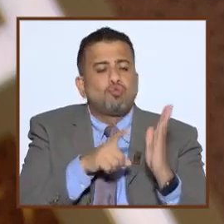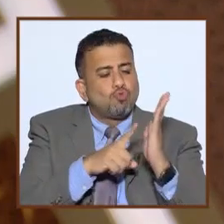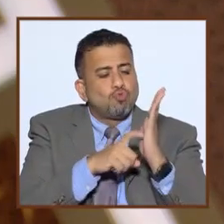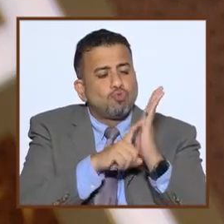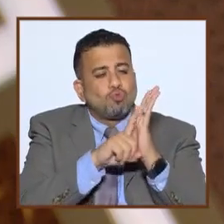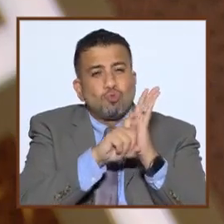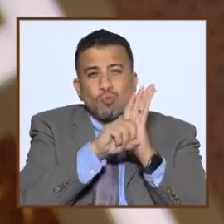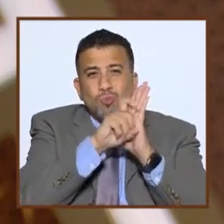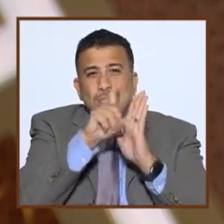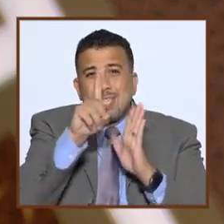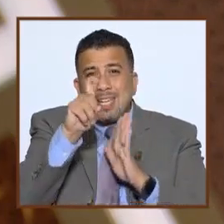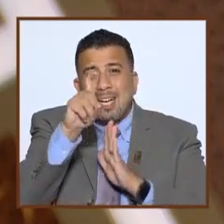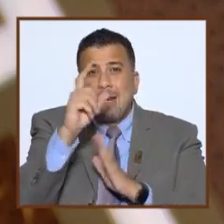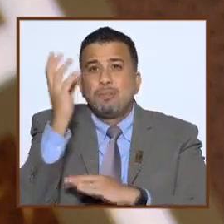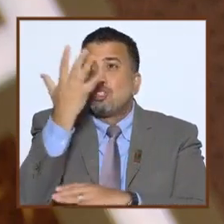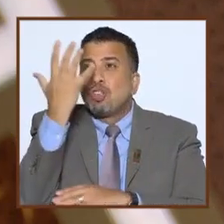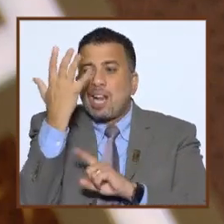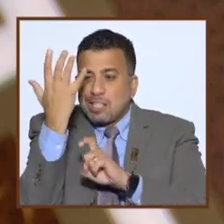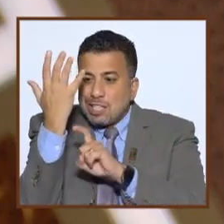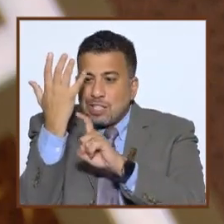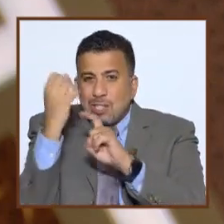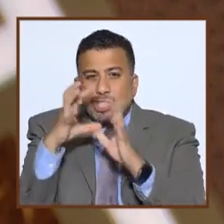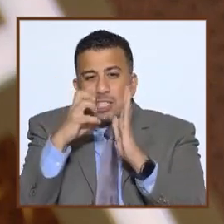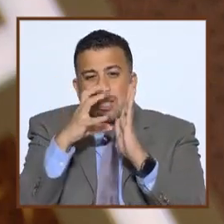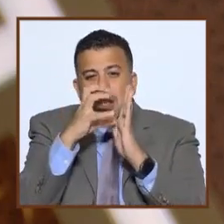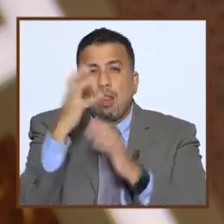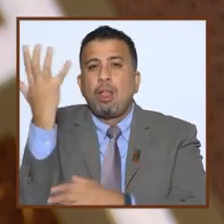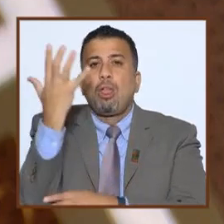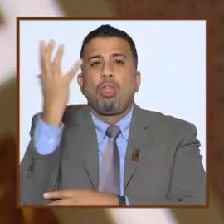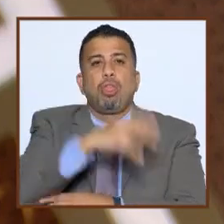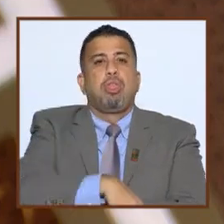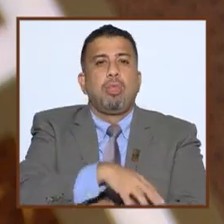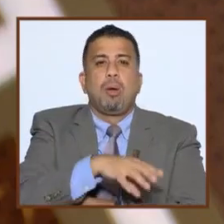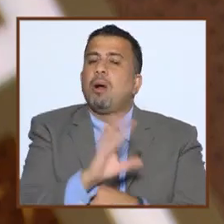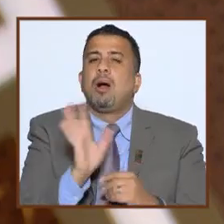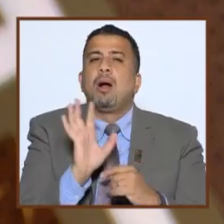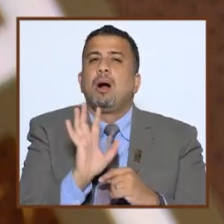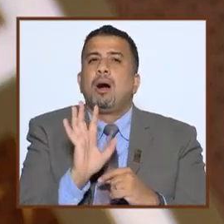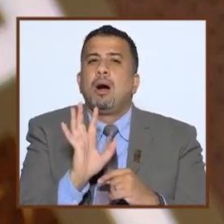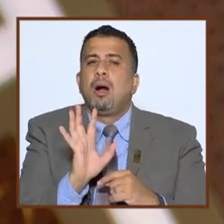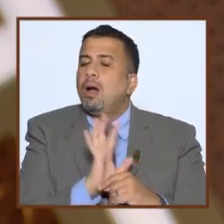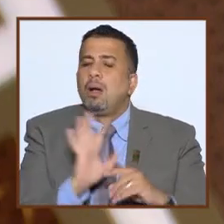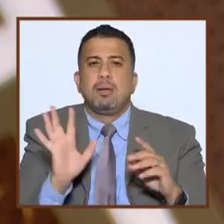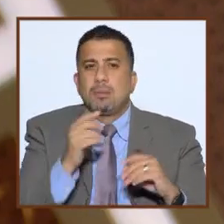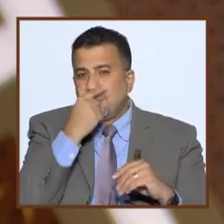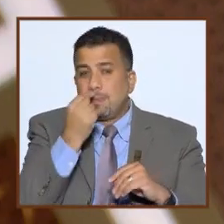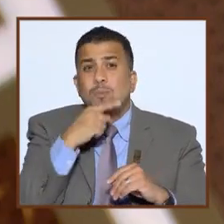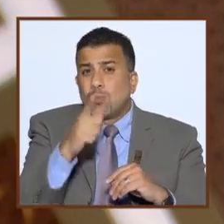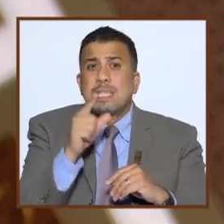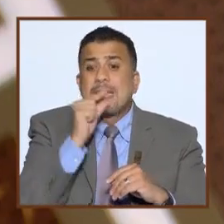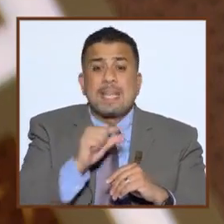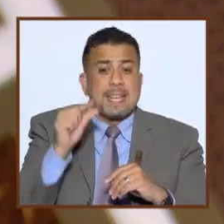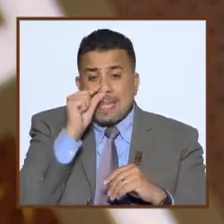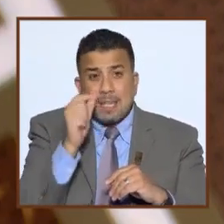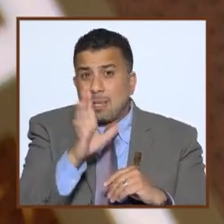النبي عليه الصلاه والسلام قال من عمل عملا ليس عليه امرا فهو رد ول عليه الصلاه والسلام من احدث في ديننا